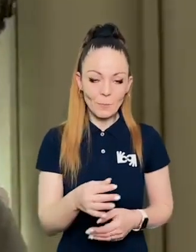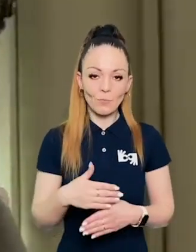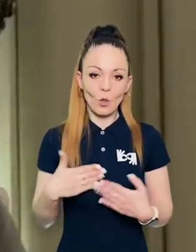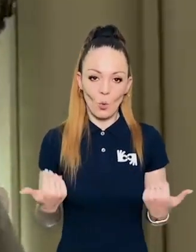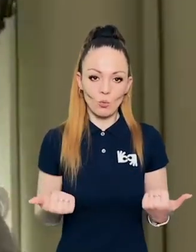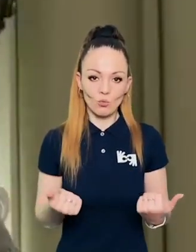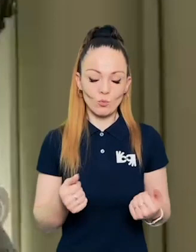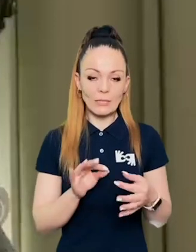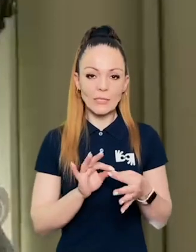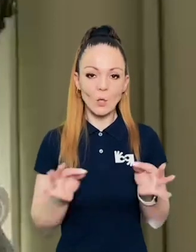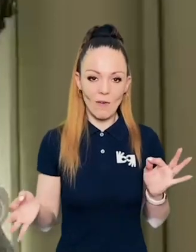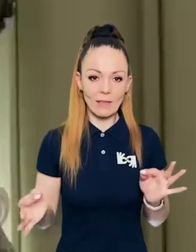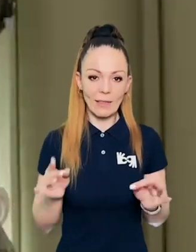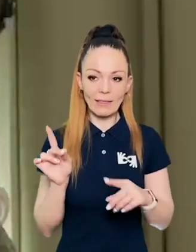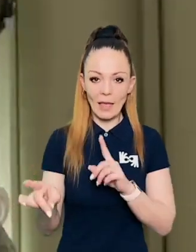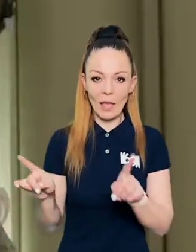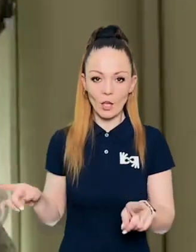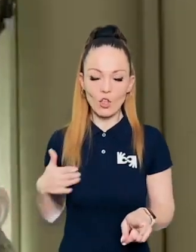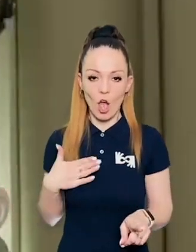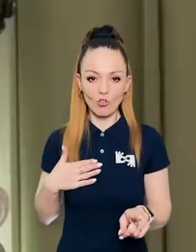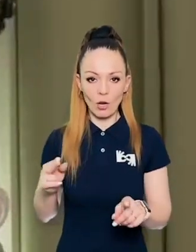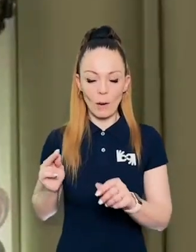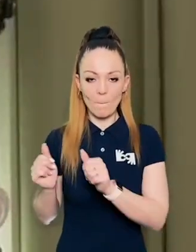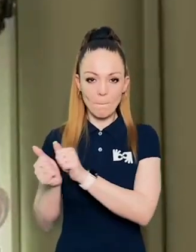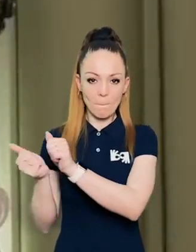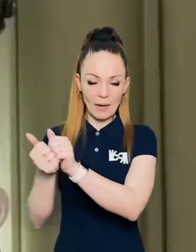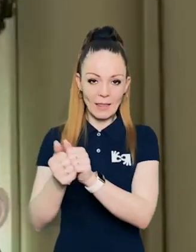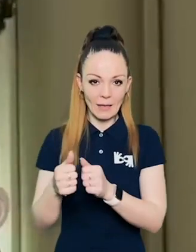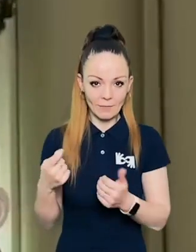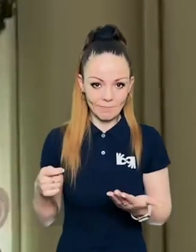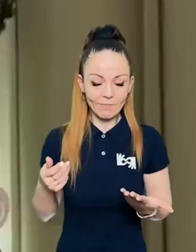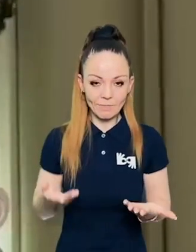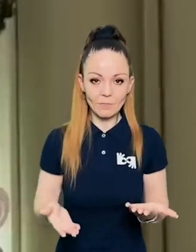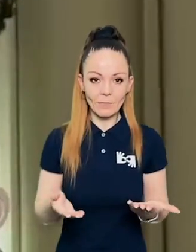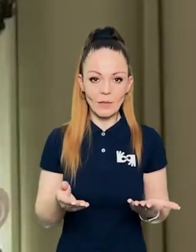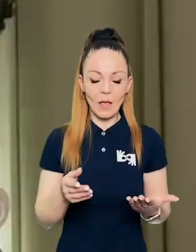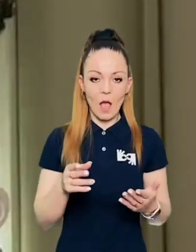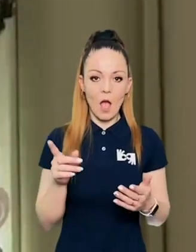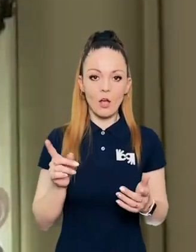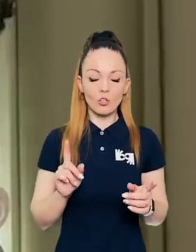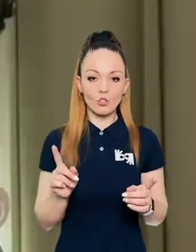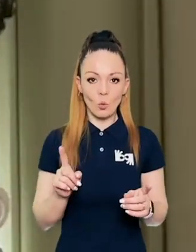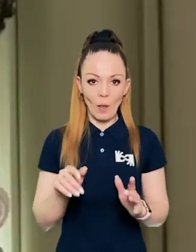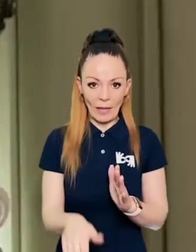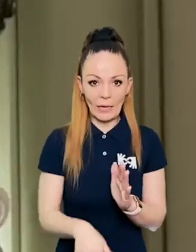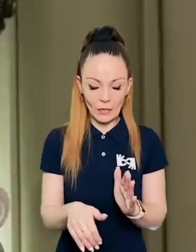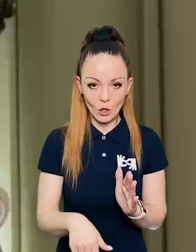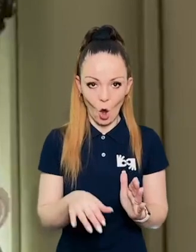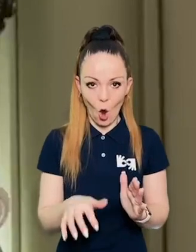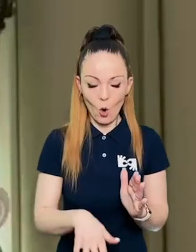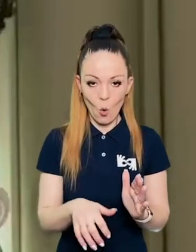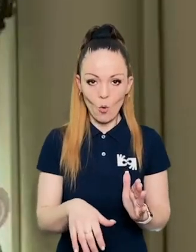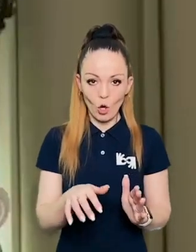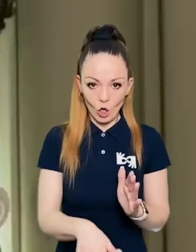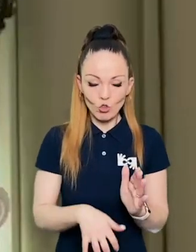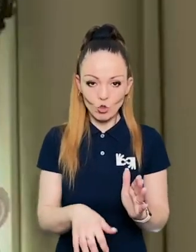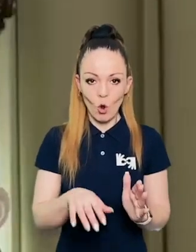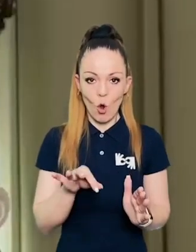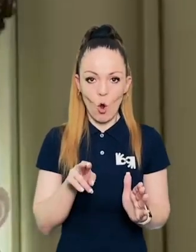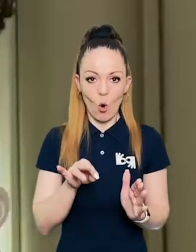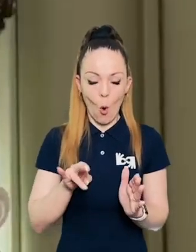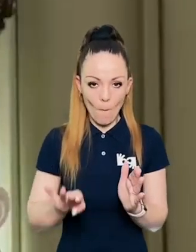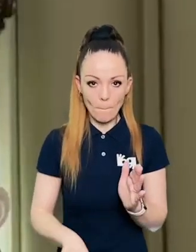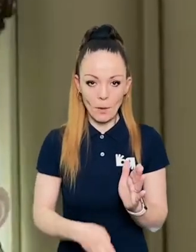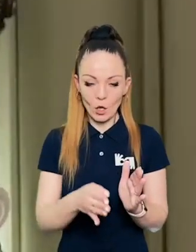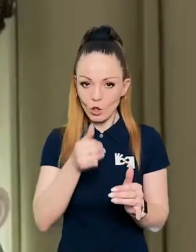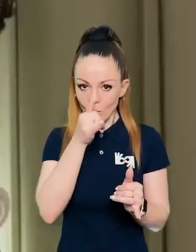війни. Тому мала сказати, не хочу цитувати деяких наших партнерів, тоді що, рийти